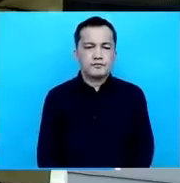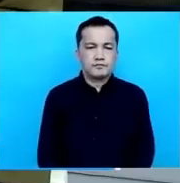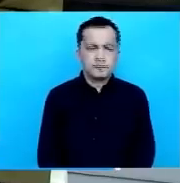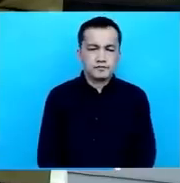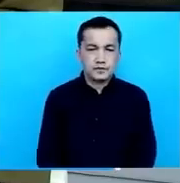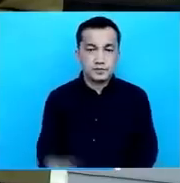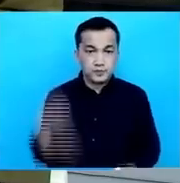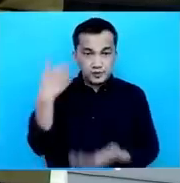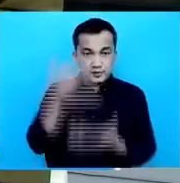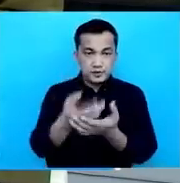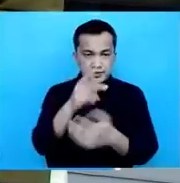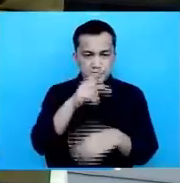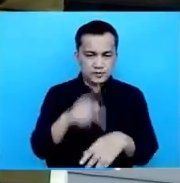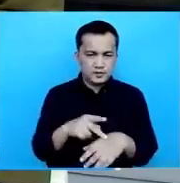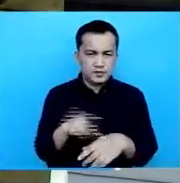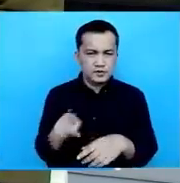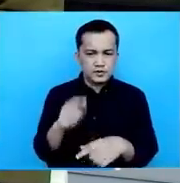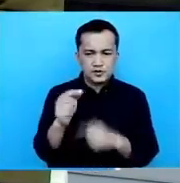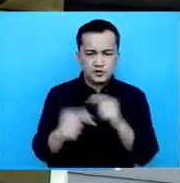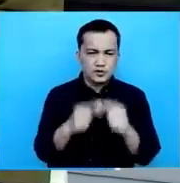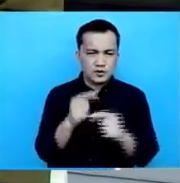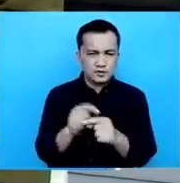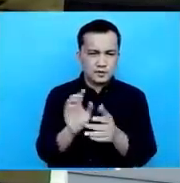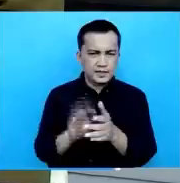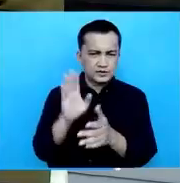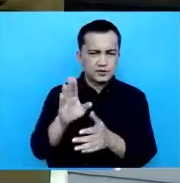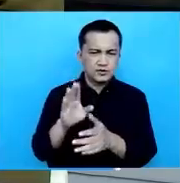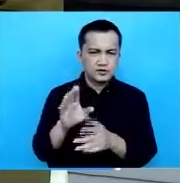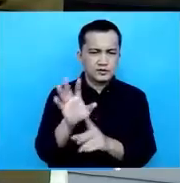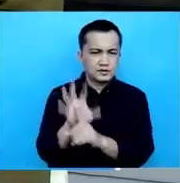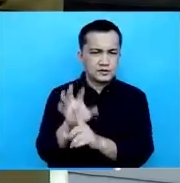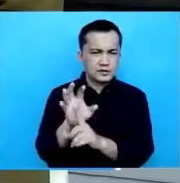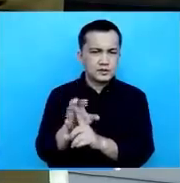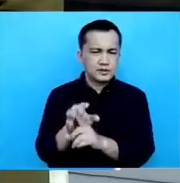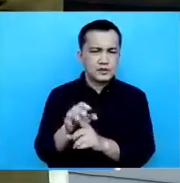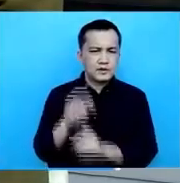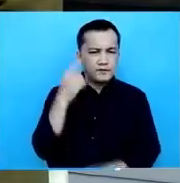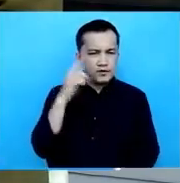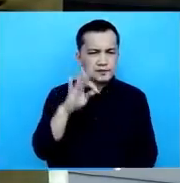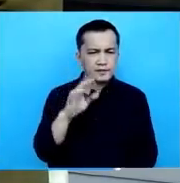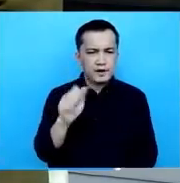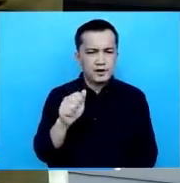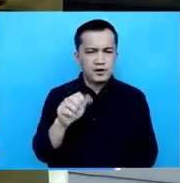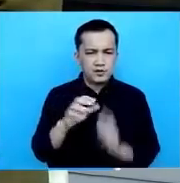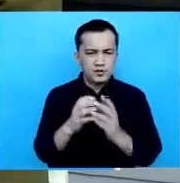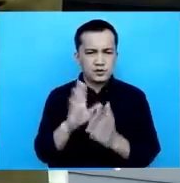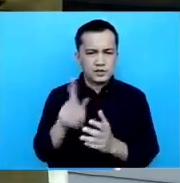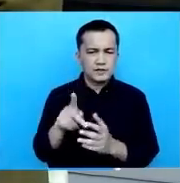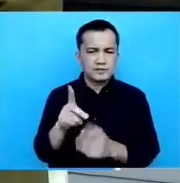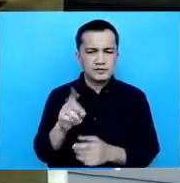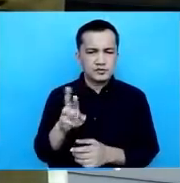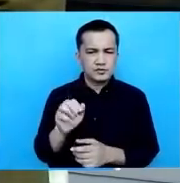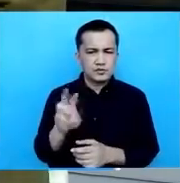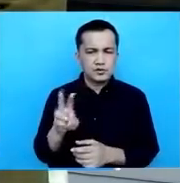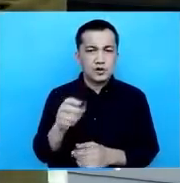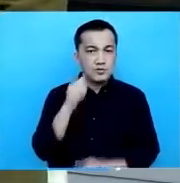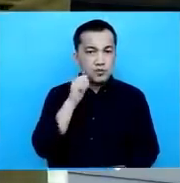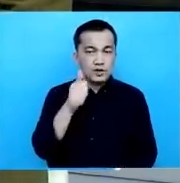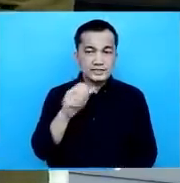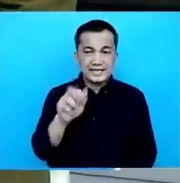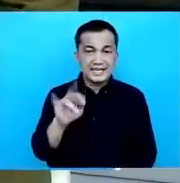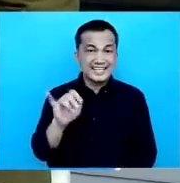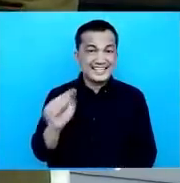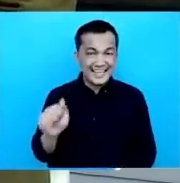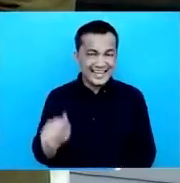Nasa bansa na ang ilang global basketball icons para sa FIBA World Cup draw sa Smart Araneta Coliseum bukas. Nasa